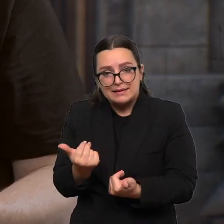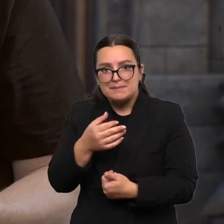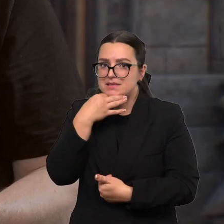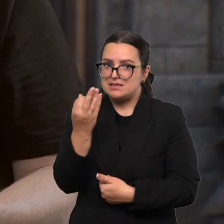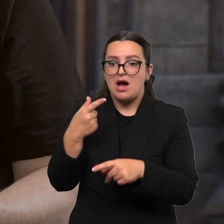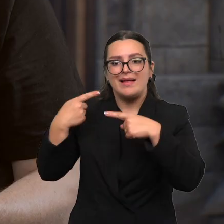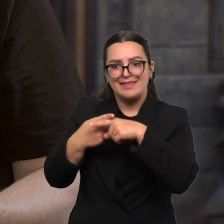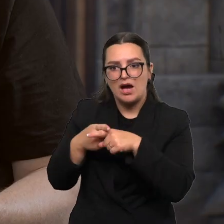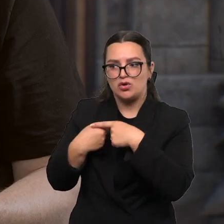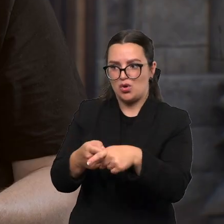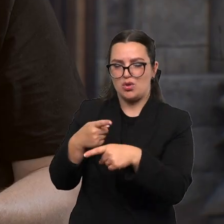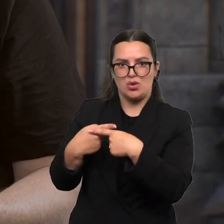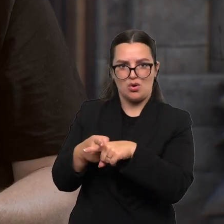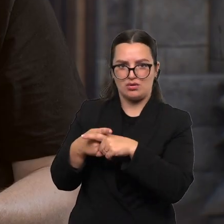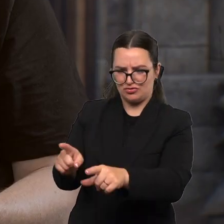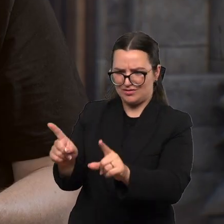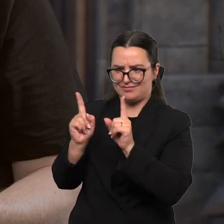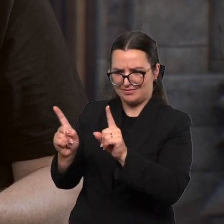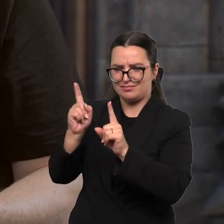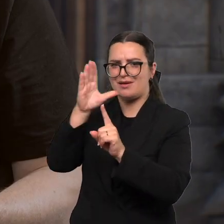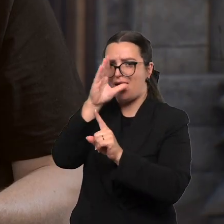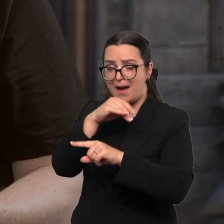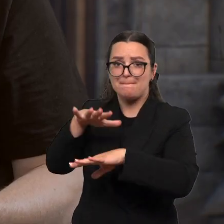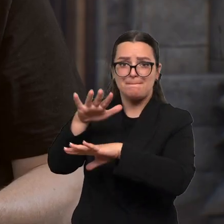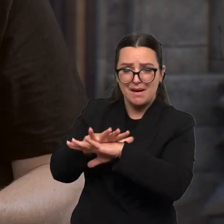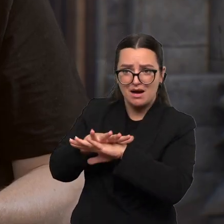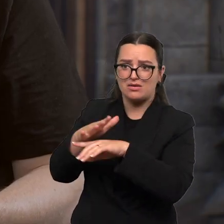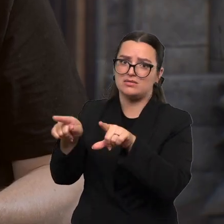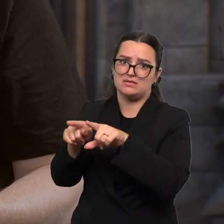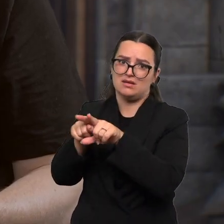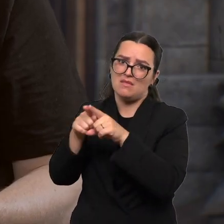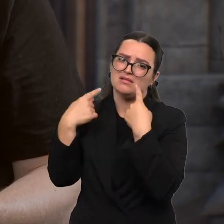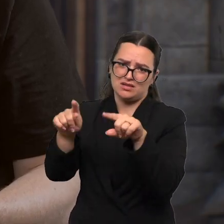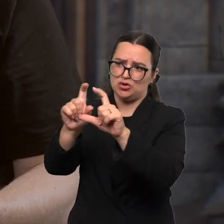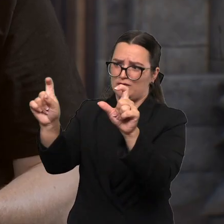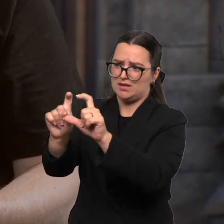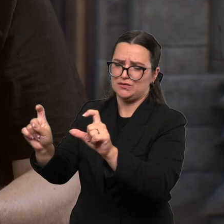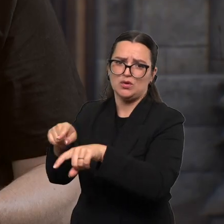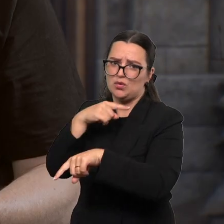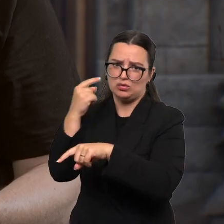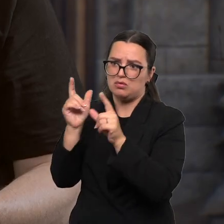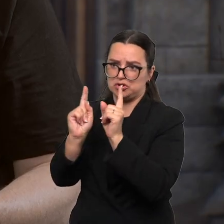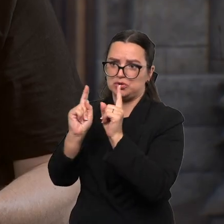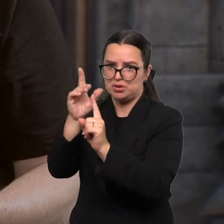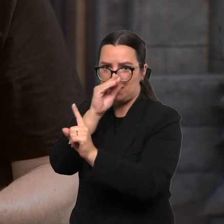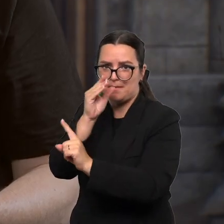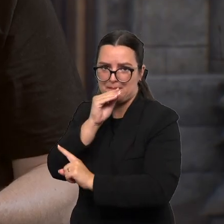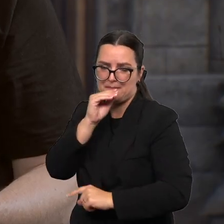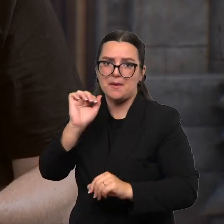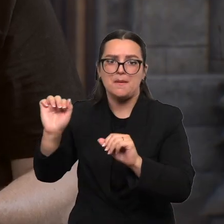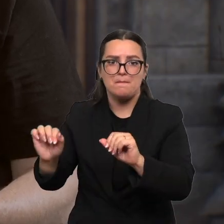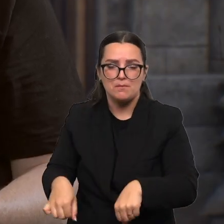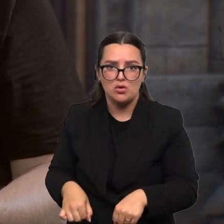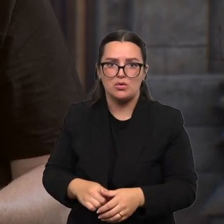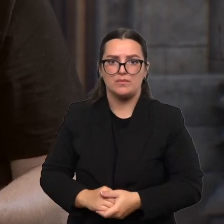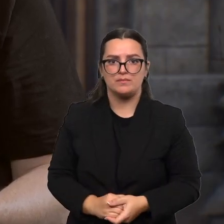technologijos gana smarkiai apsaugojo. Čia ne tik bankus, bet ir daug korporacijų, kurios gali turėti čia tik